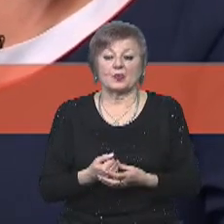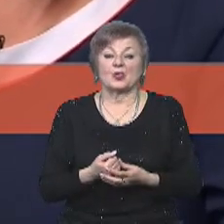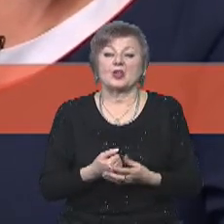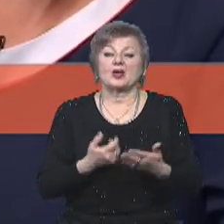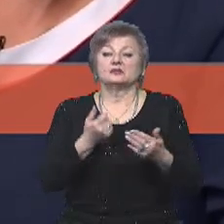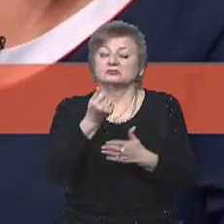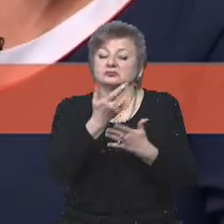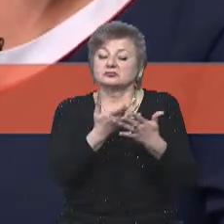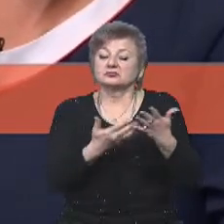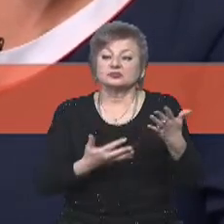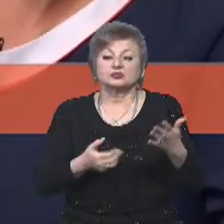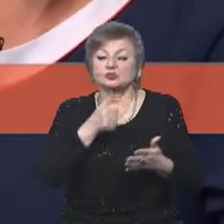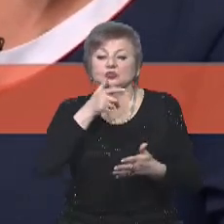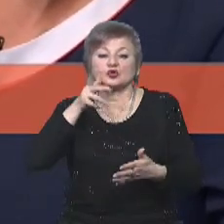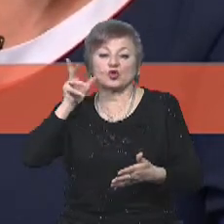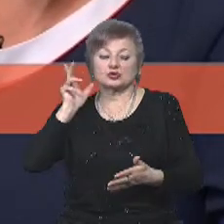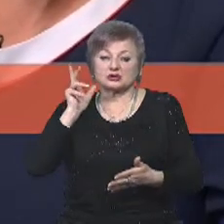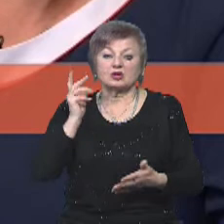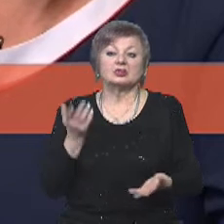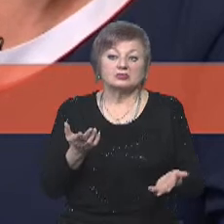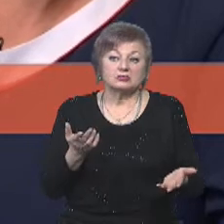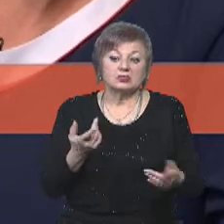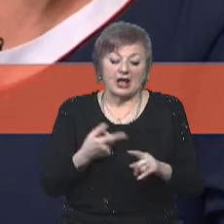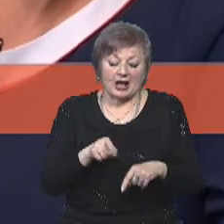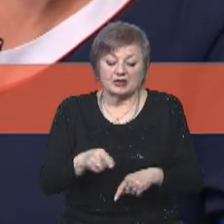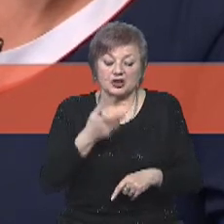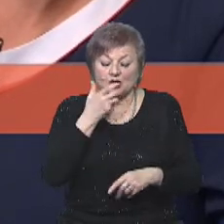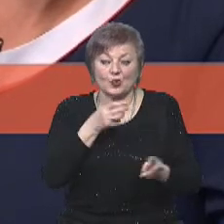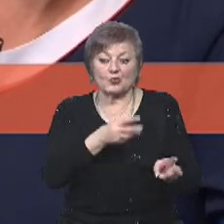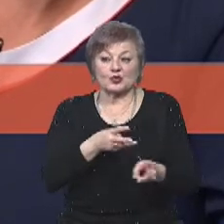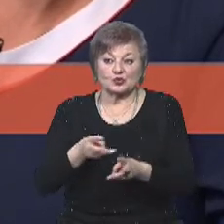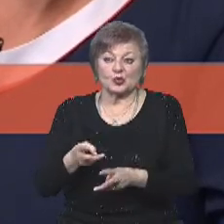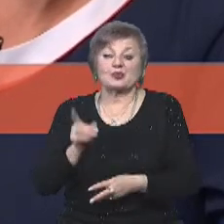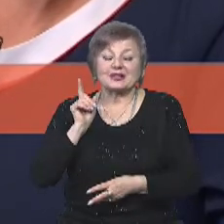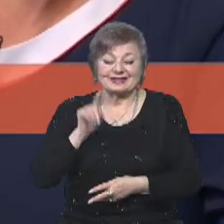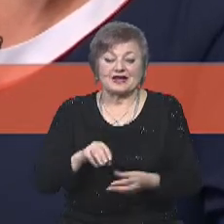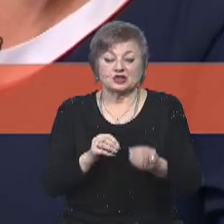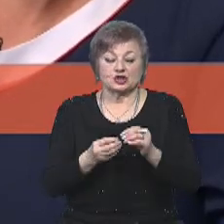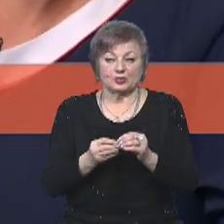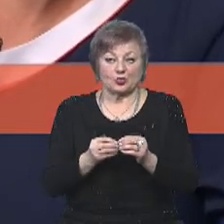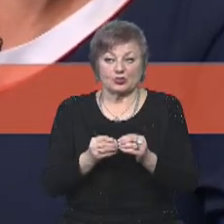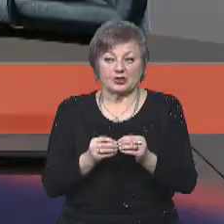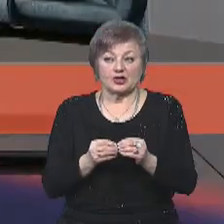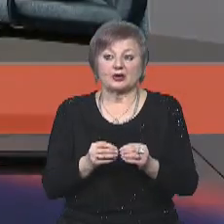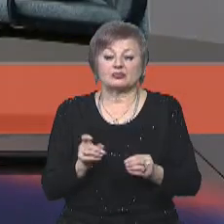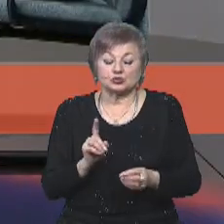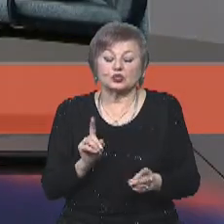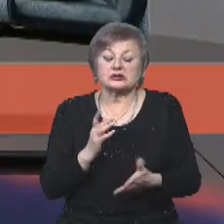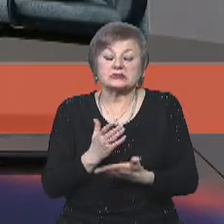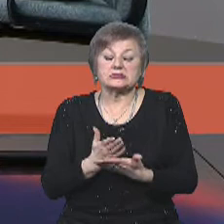статистику, аналитику прошлых лет, этот отопительный сезон, даже с теми проблемами, что скрывать,